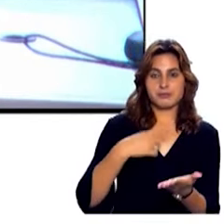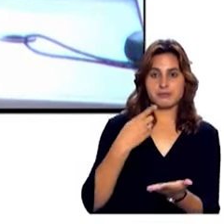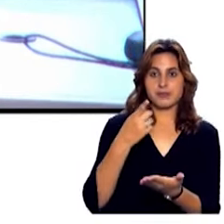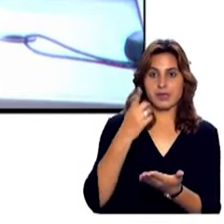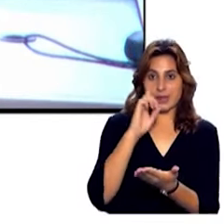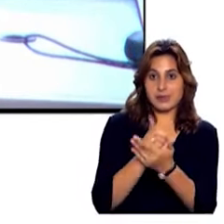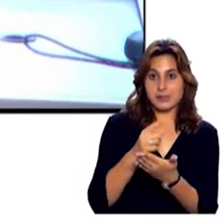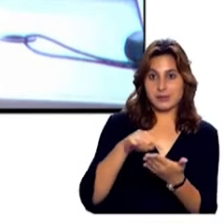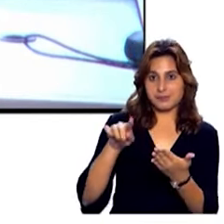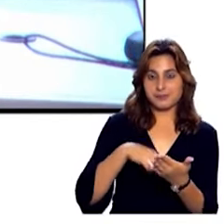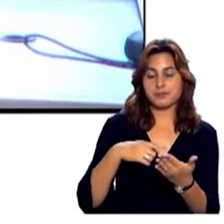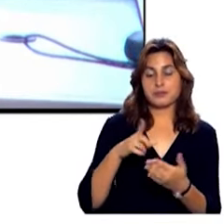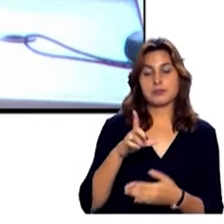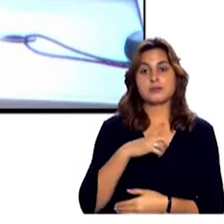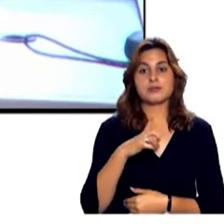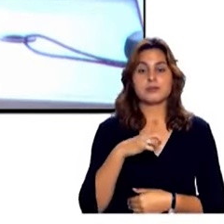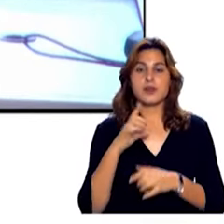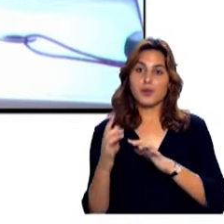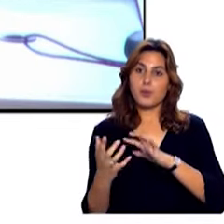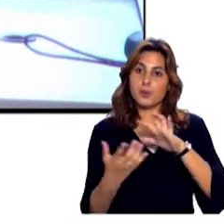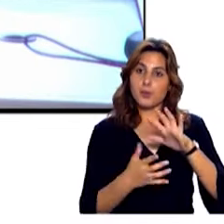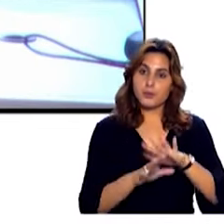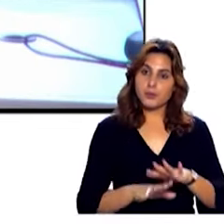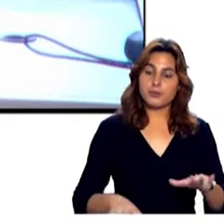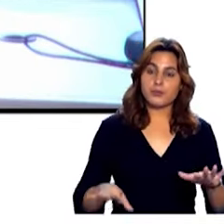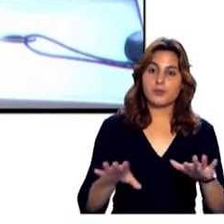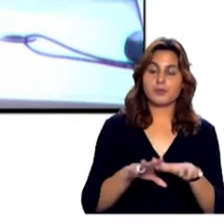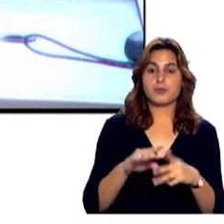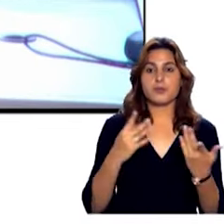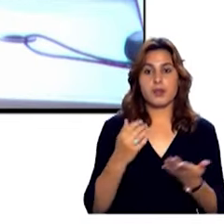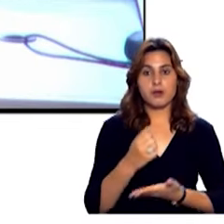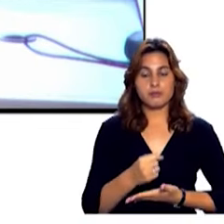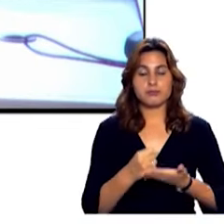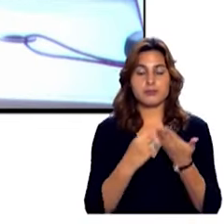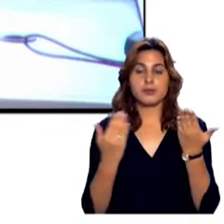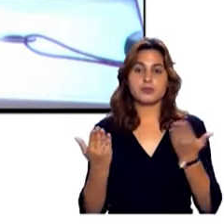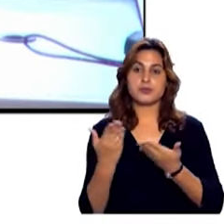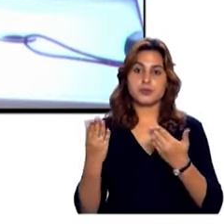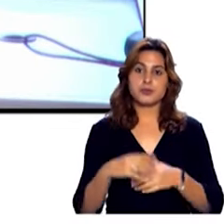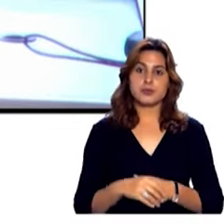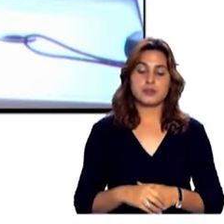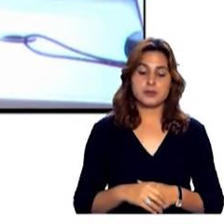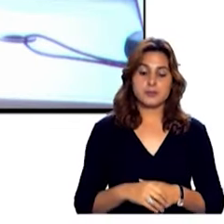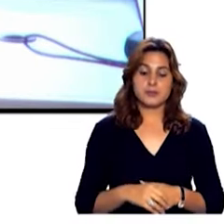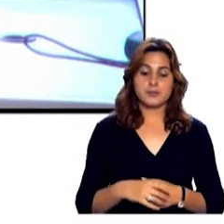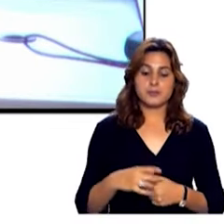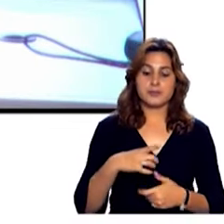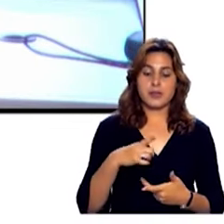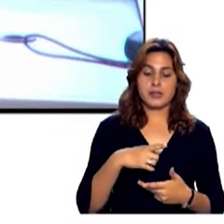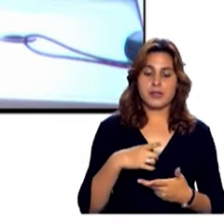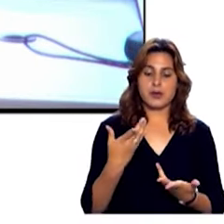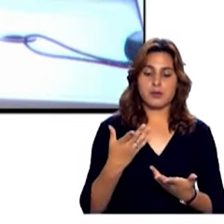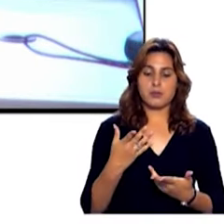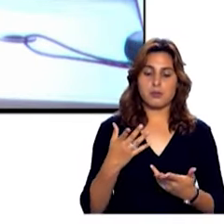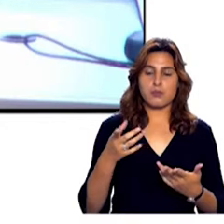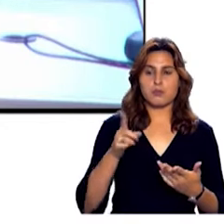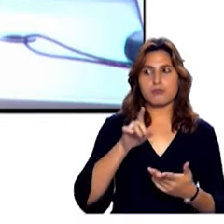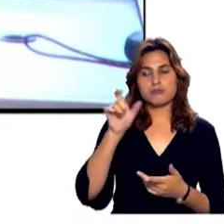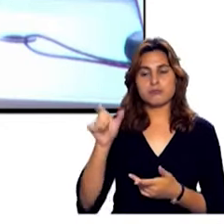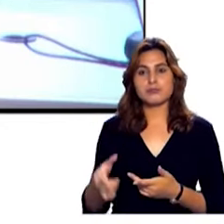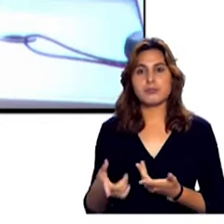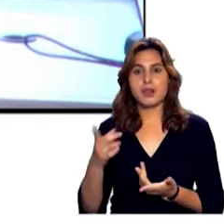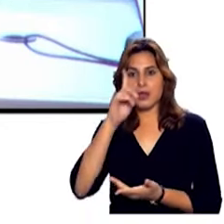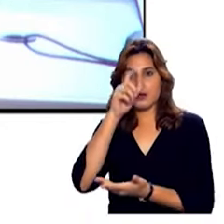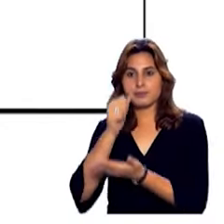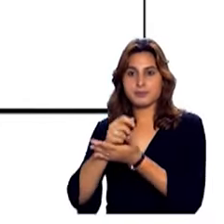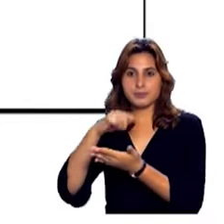Plus fondamentalement à faire le lien entre La fonction de la cour de cassation mais également la fonction des cours d'appel voire